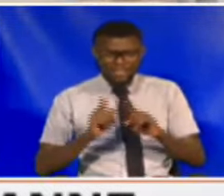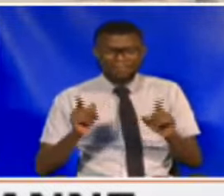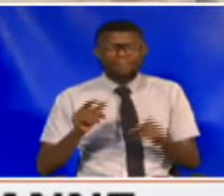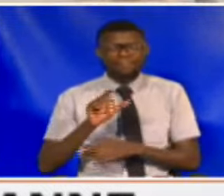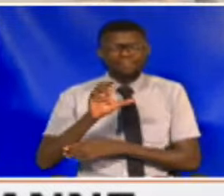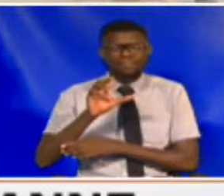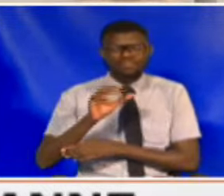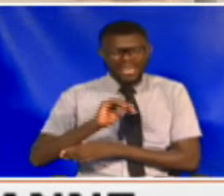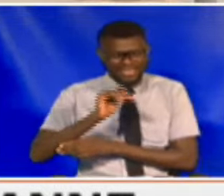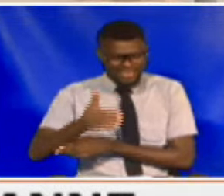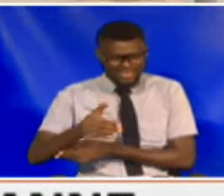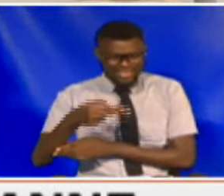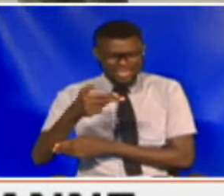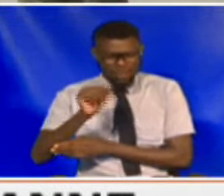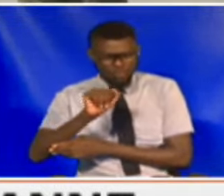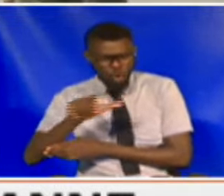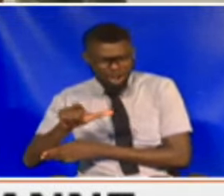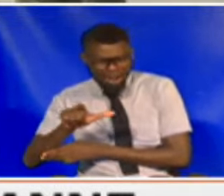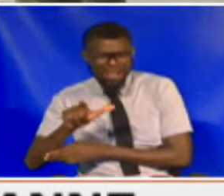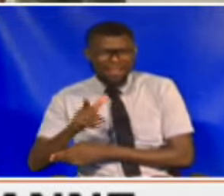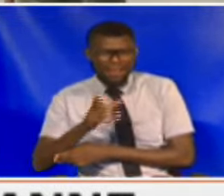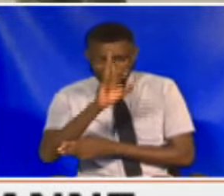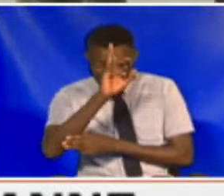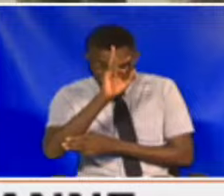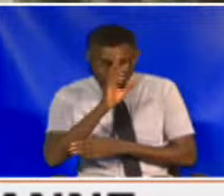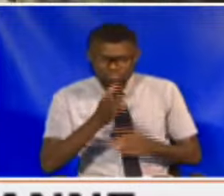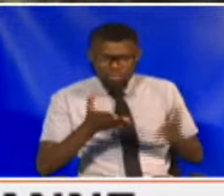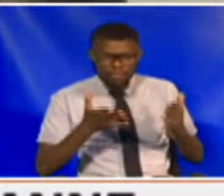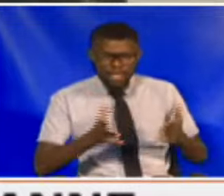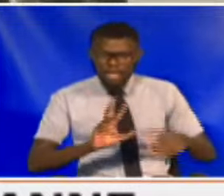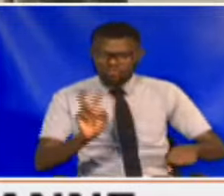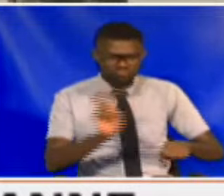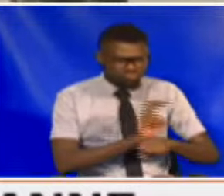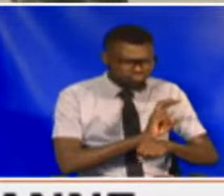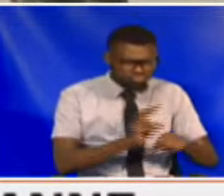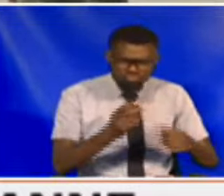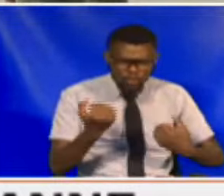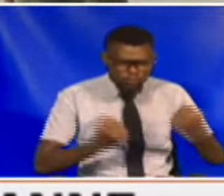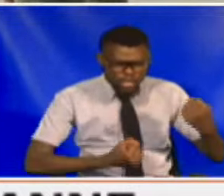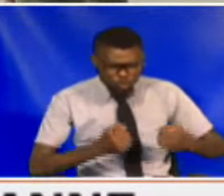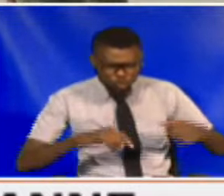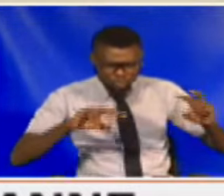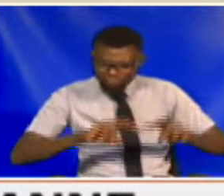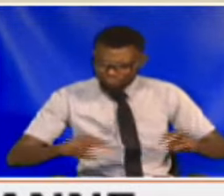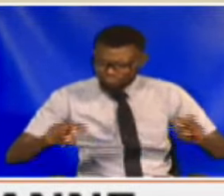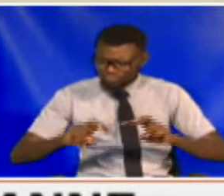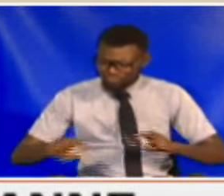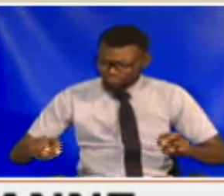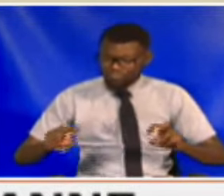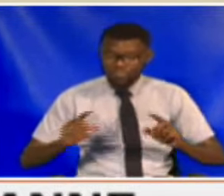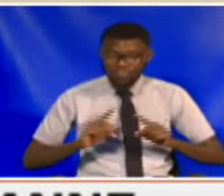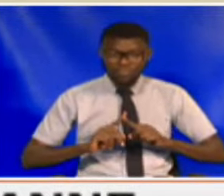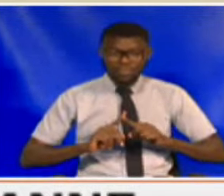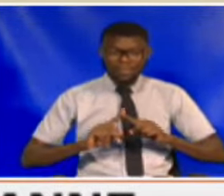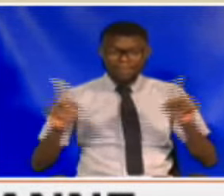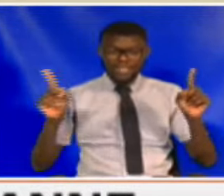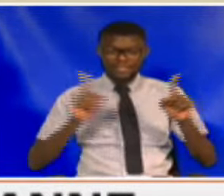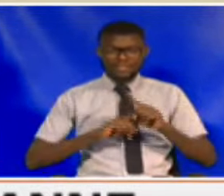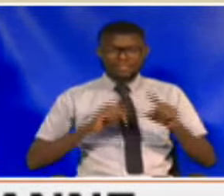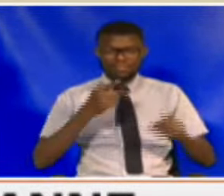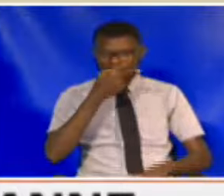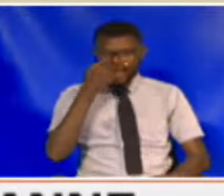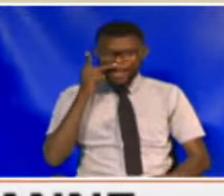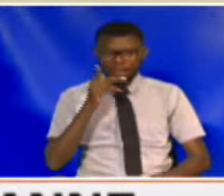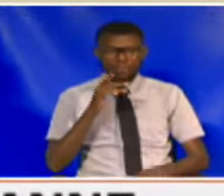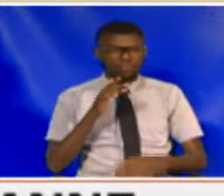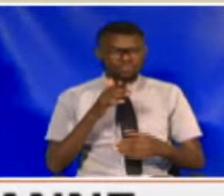hadi bungeni, maafisa wa polisi walilinda doria na kukagua magari yaliyopita. Lakini baada ya kiongozi wa Wiper Kalonzo